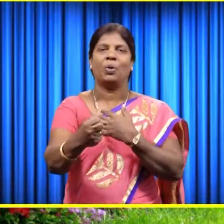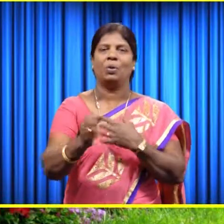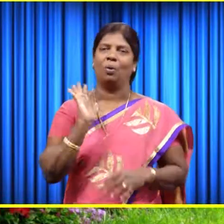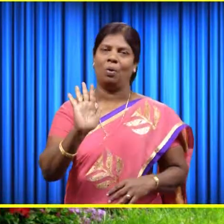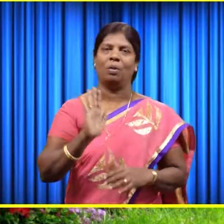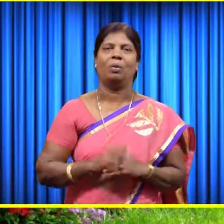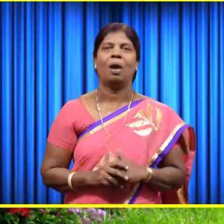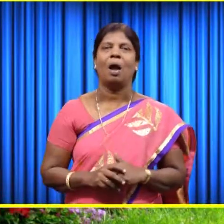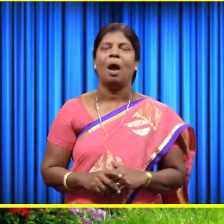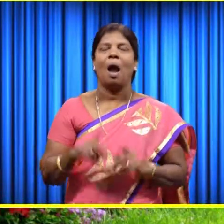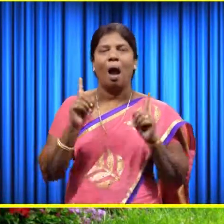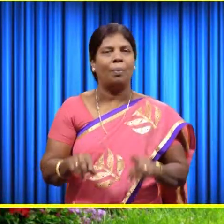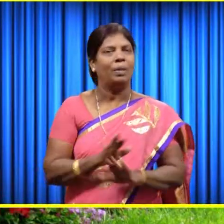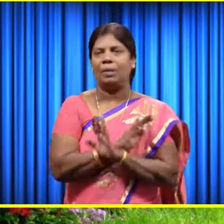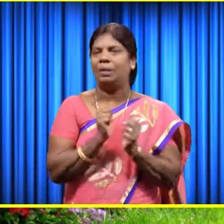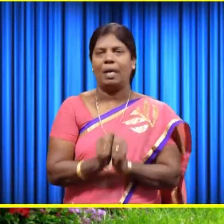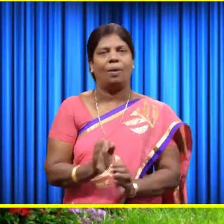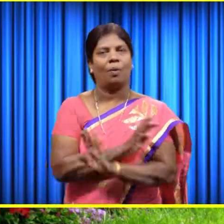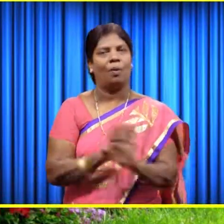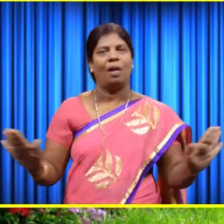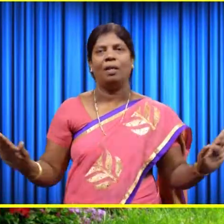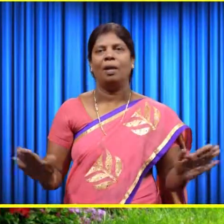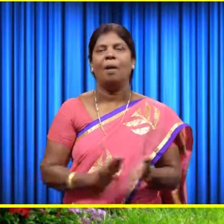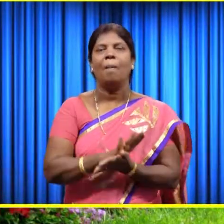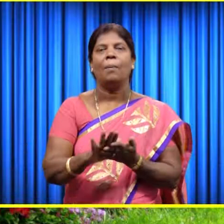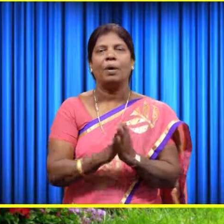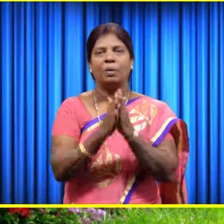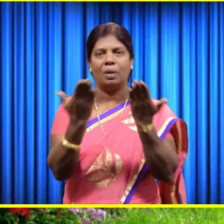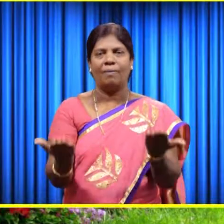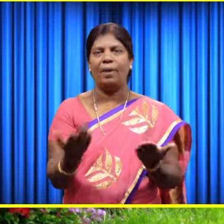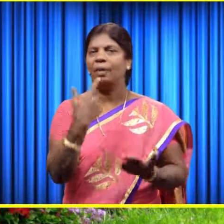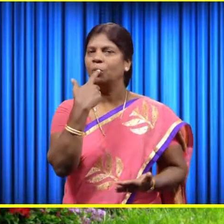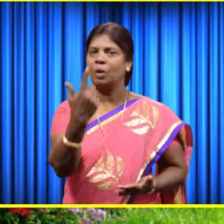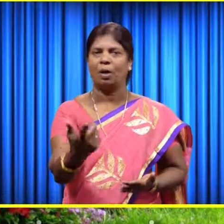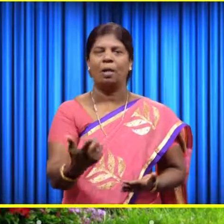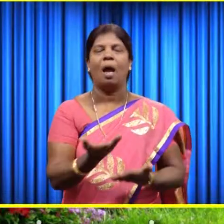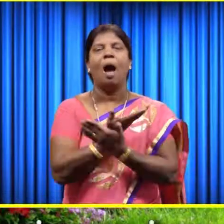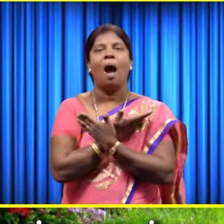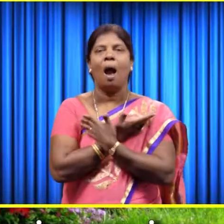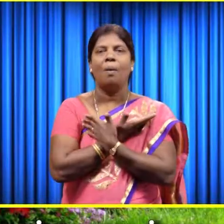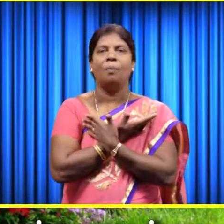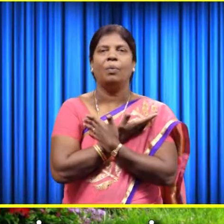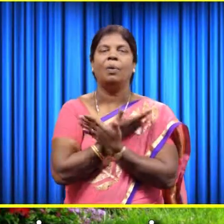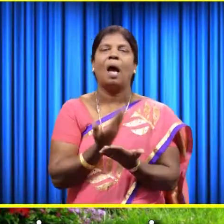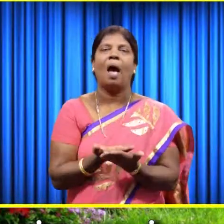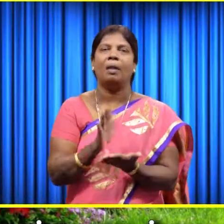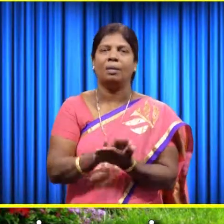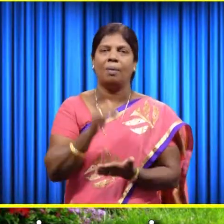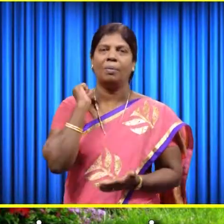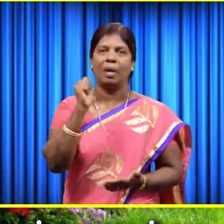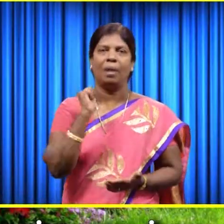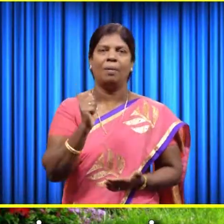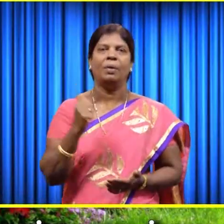கொண்டோம். அப்படி நாம் செய்யக்கூடாது. இந்த தூய திருமறைதான் அன்புக்கான இலக்கணத்தை வகுக்கிறது.